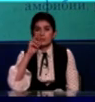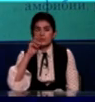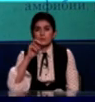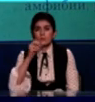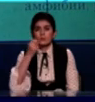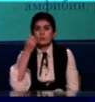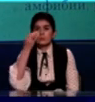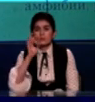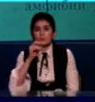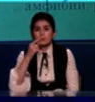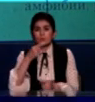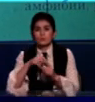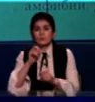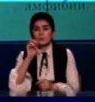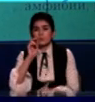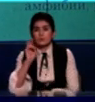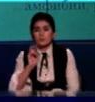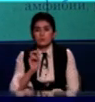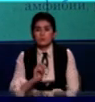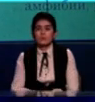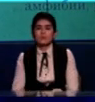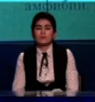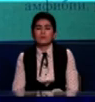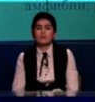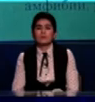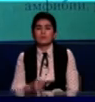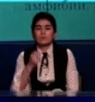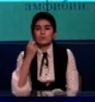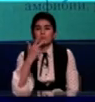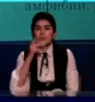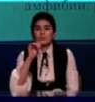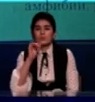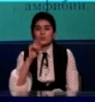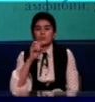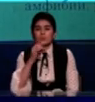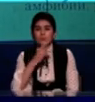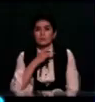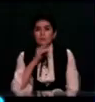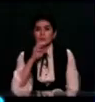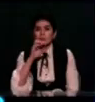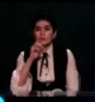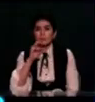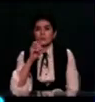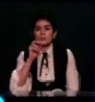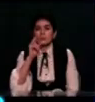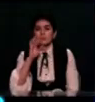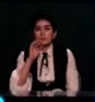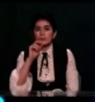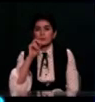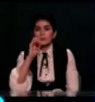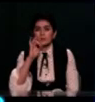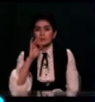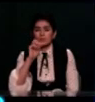Представитель? Правильно, белая планария. Третий этап – узловая нервная система, кольчатые